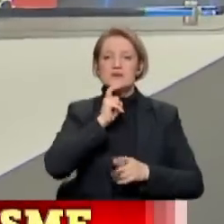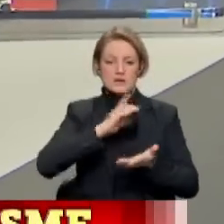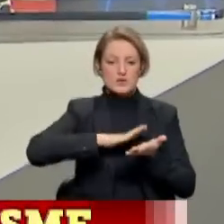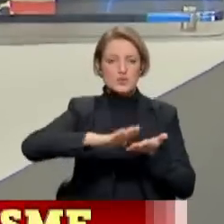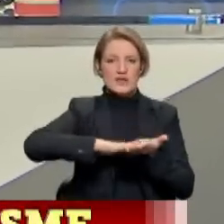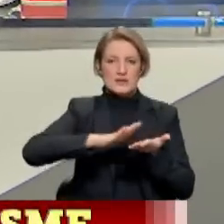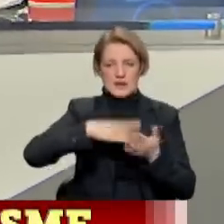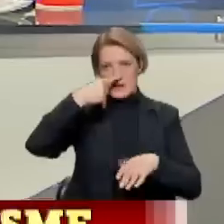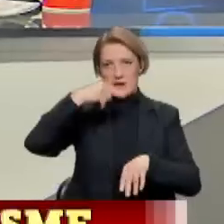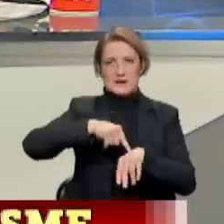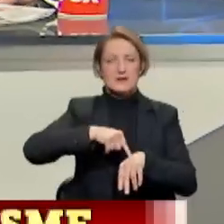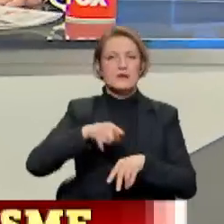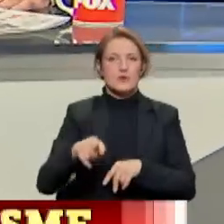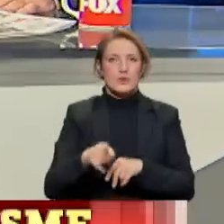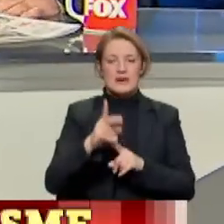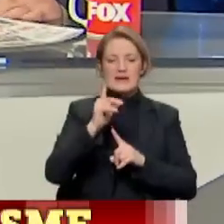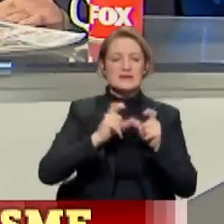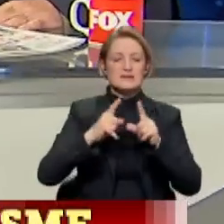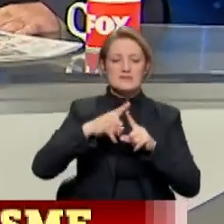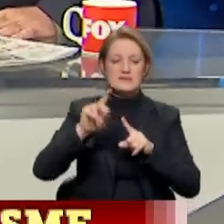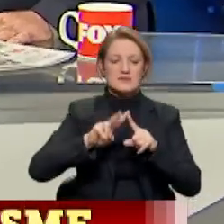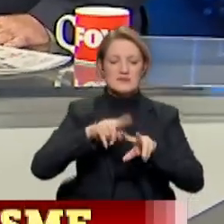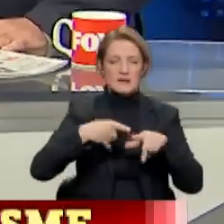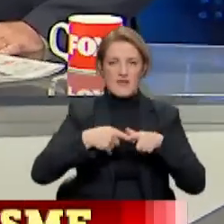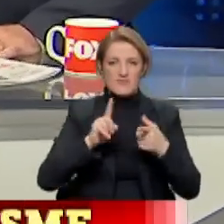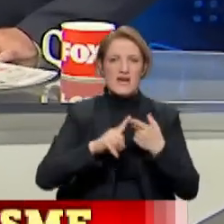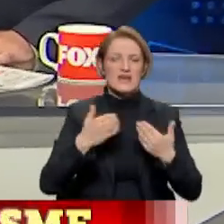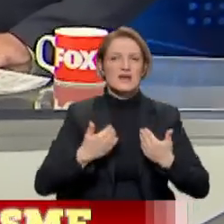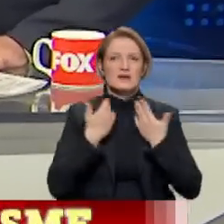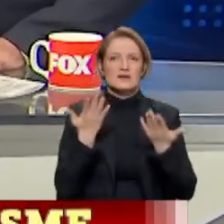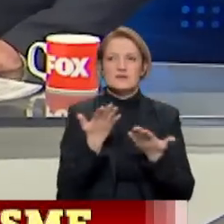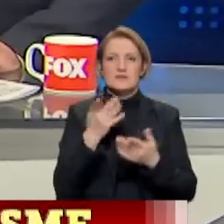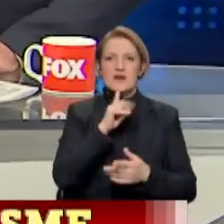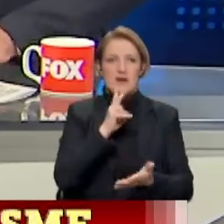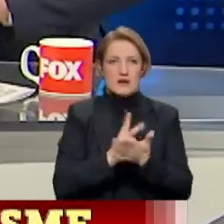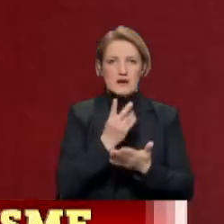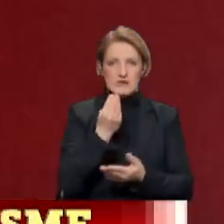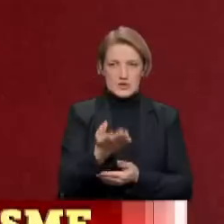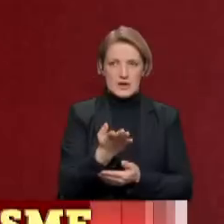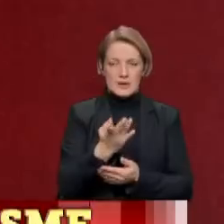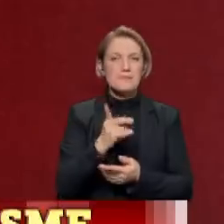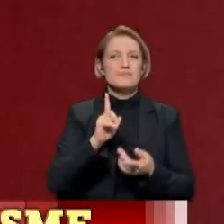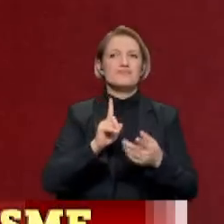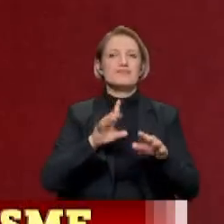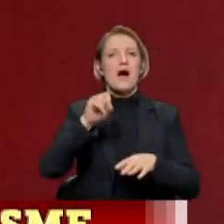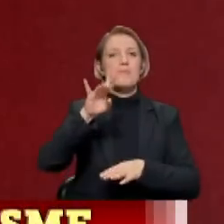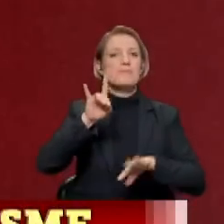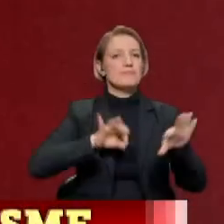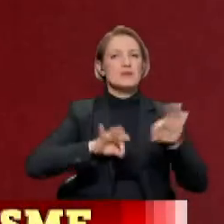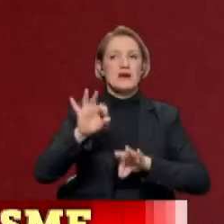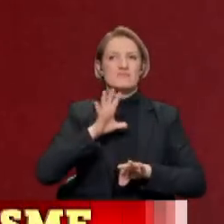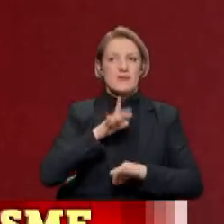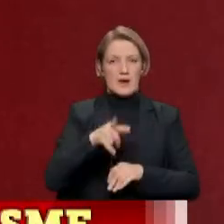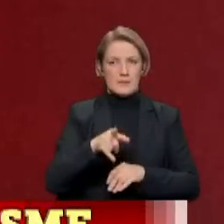düzelteceklerine inanıyorum. İstinaf ve Yargıtay'da sizce nasıl bir karar çıkar o zaman? Burada da bir siyaset mühendisliği planlıyor AKP.